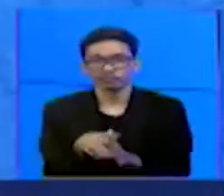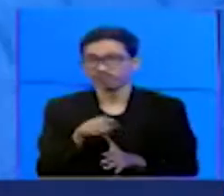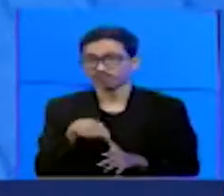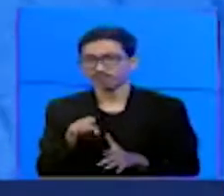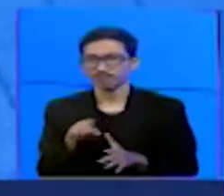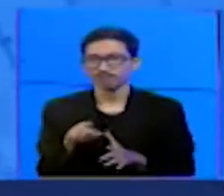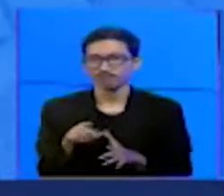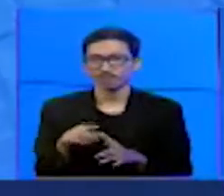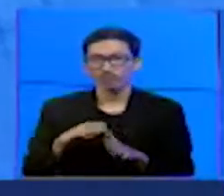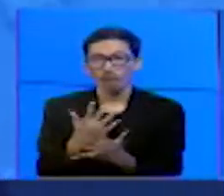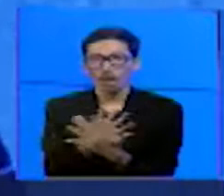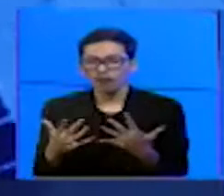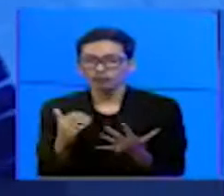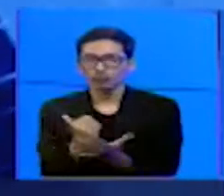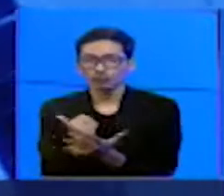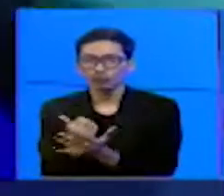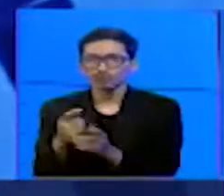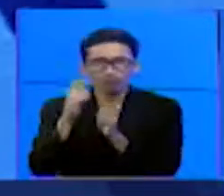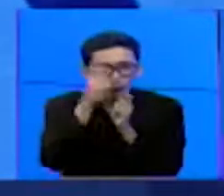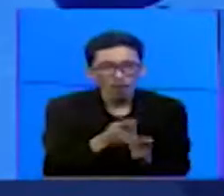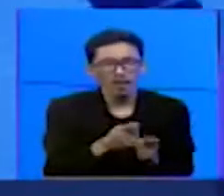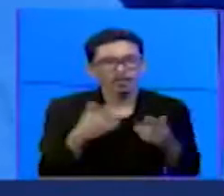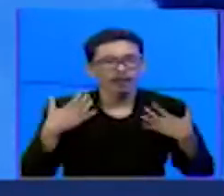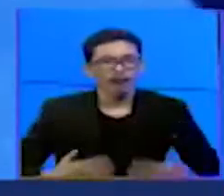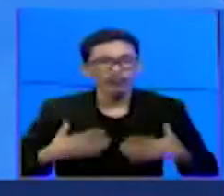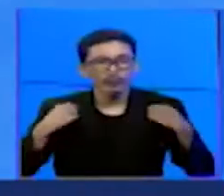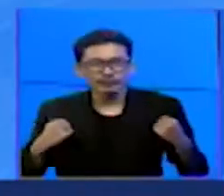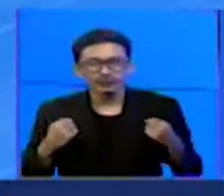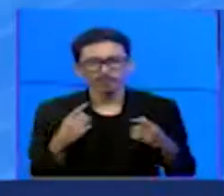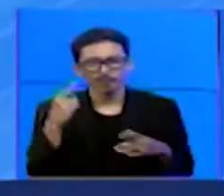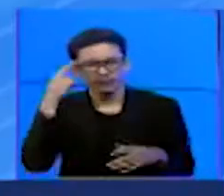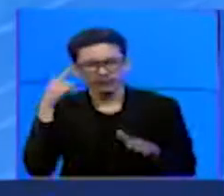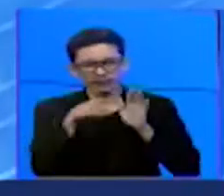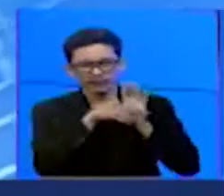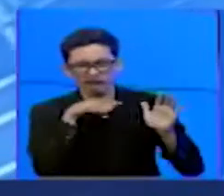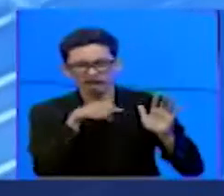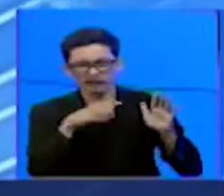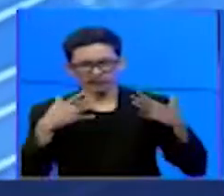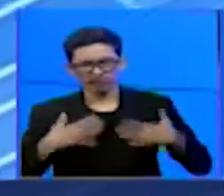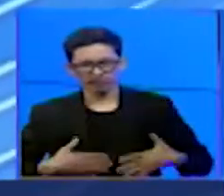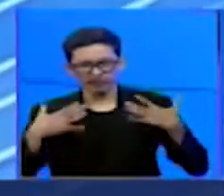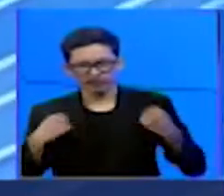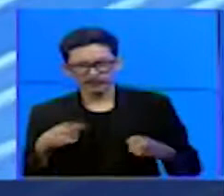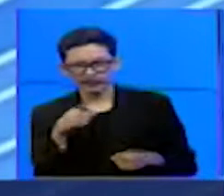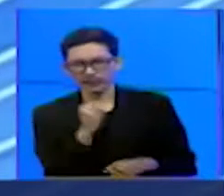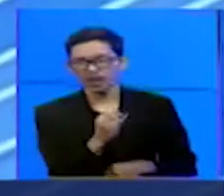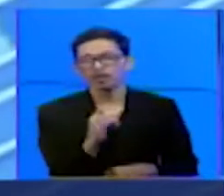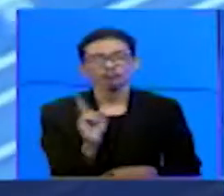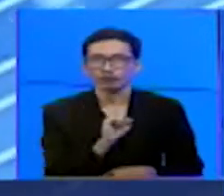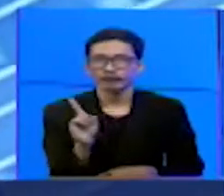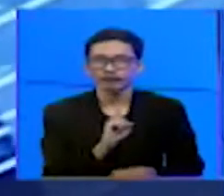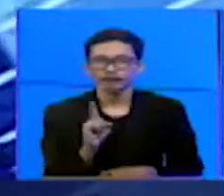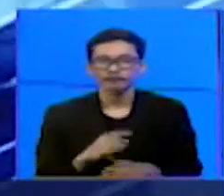tenaga medis maupun pasien COVID-19, termasuk tidak memberikan stigma negatif di tengah masyarakat kepada mereka. Kita segera bergabung bersama dengan